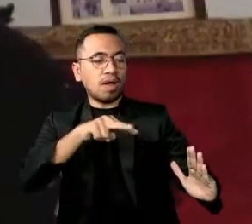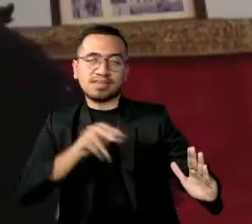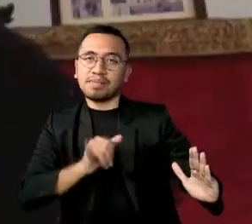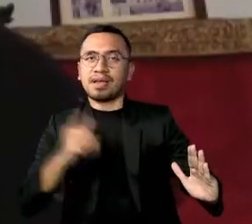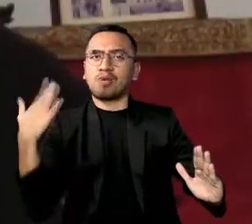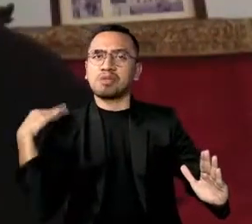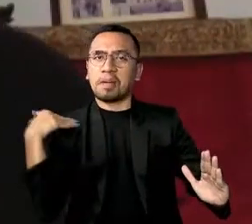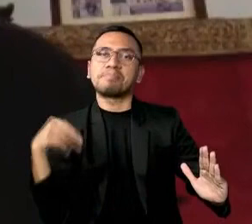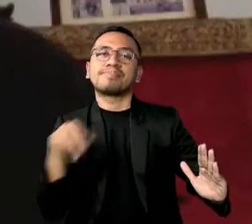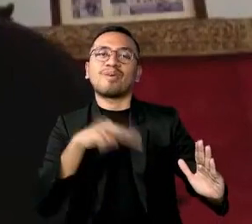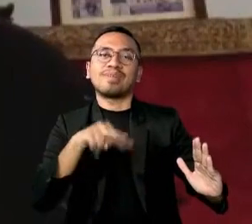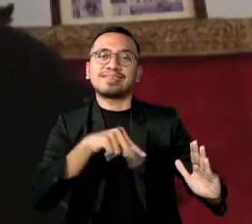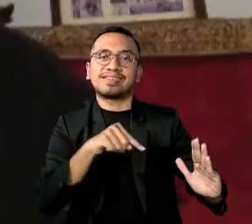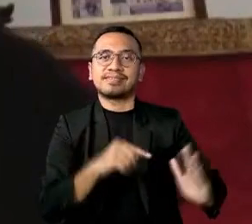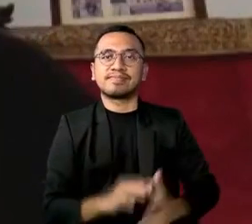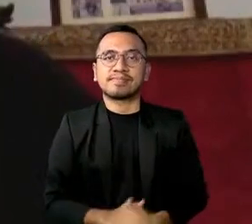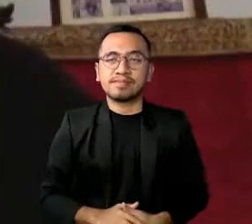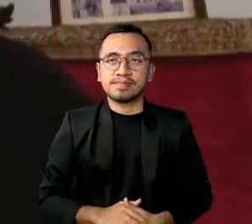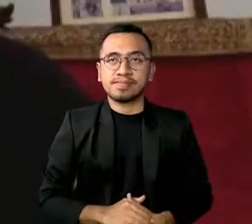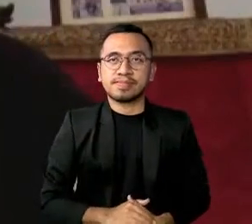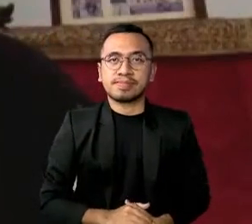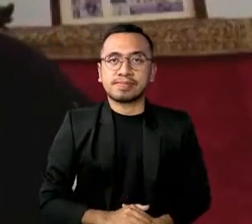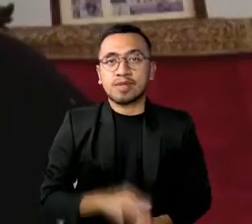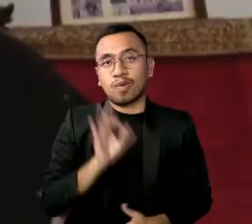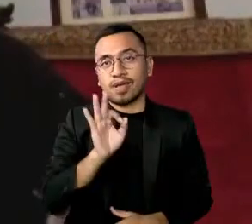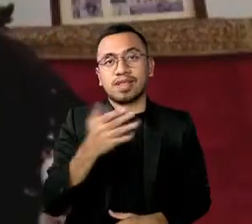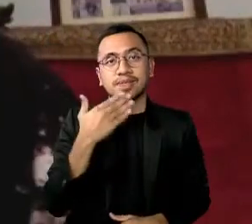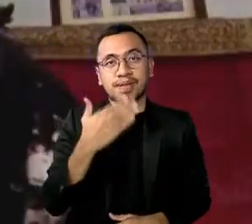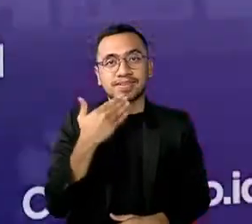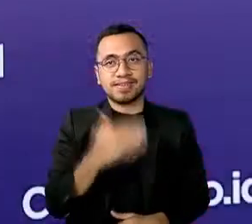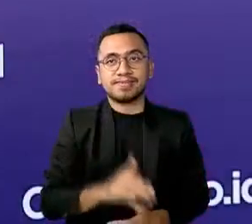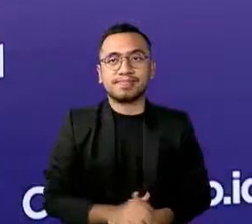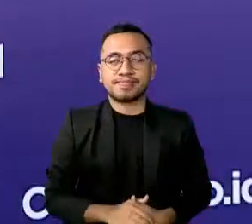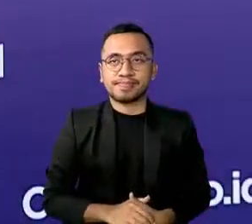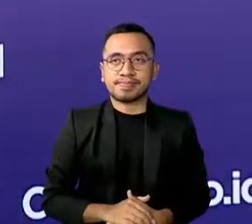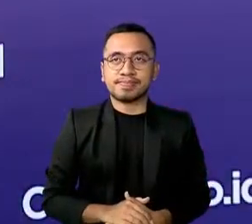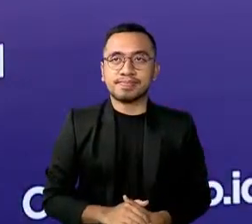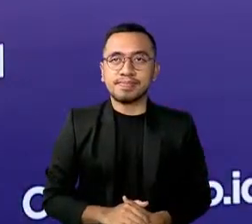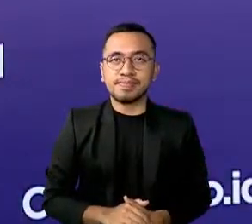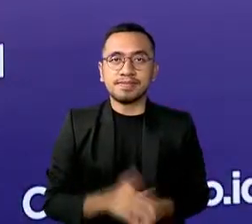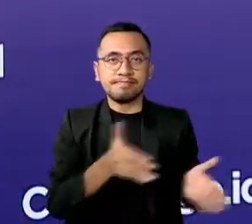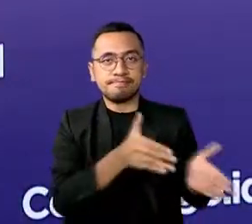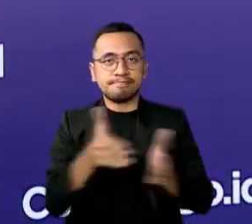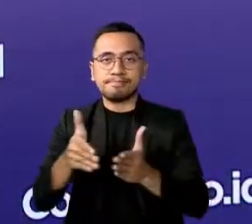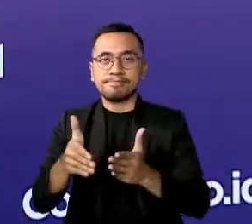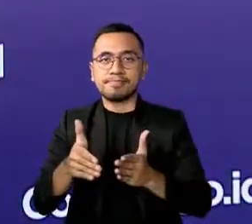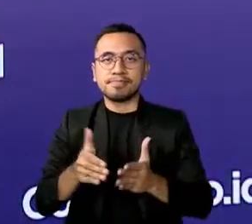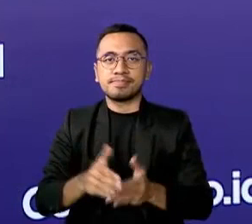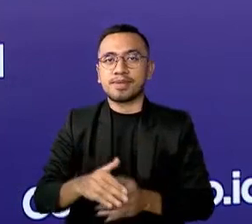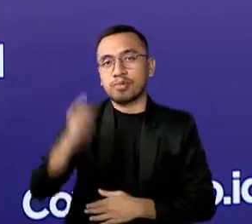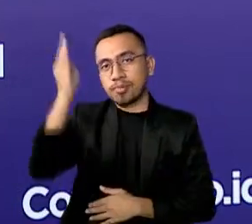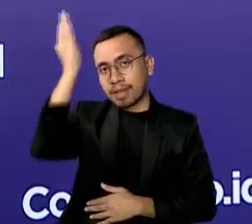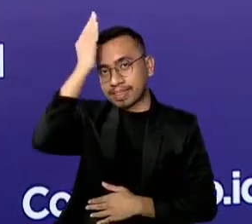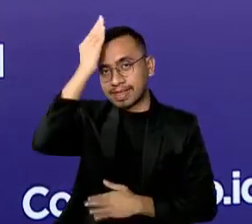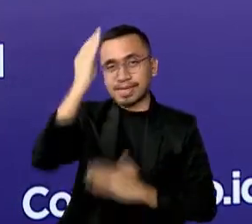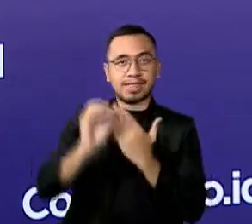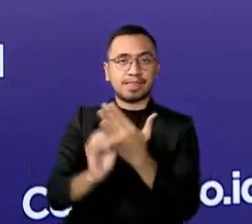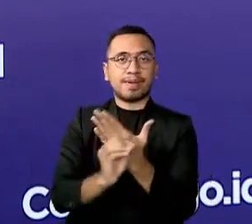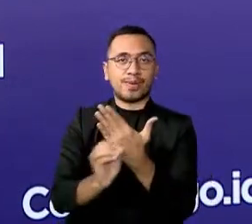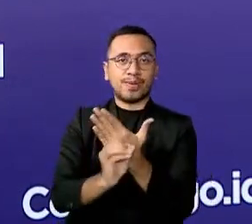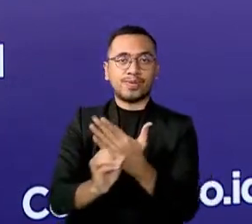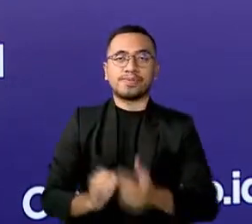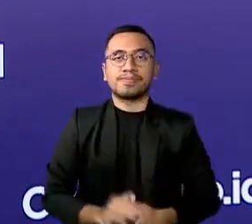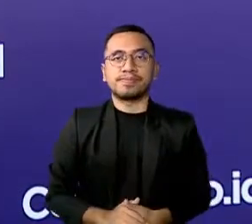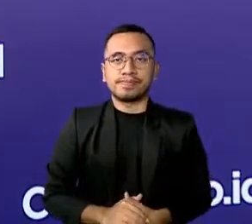dan mereka juga yang digarap kita naik-naik terima kasih saya kembali lagi ke Temanggung dengan Pak Kholik Kholik jadikan